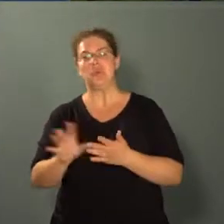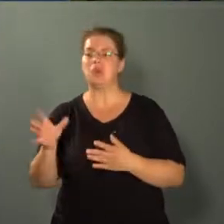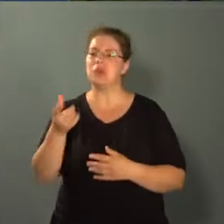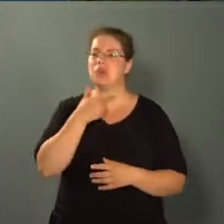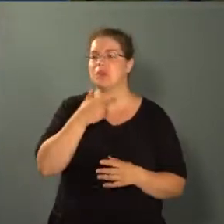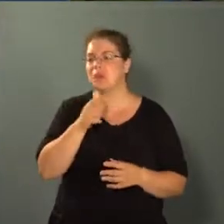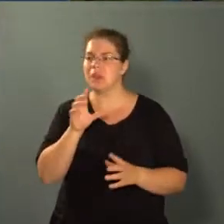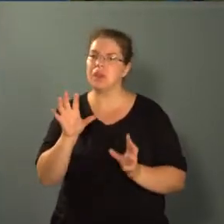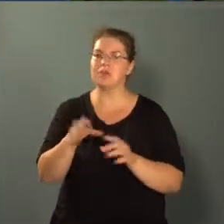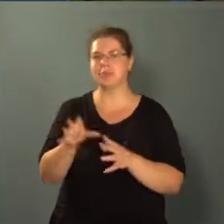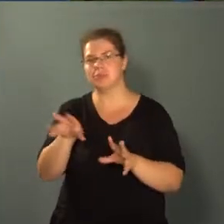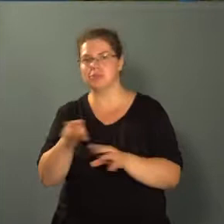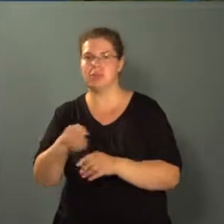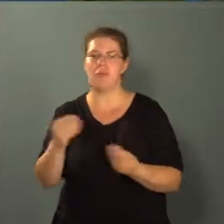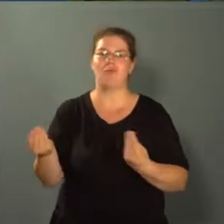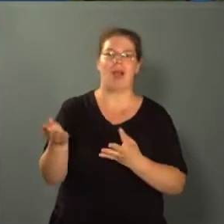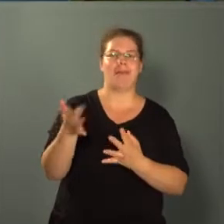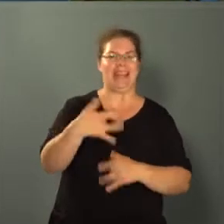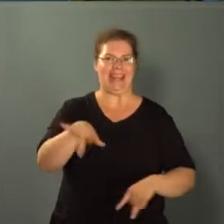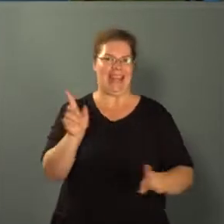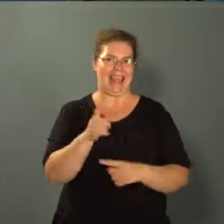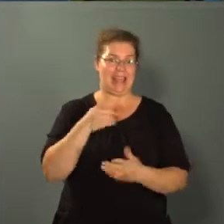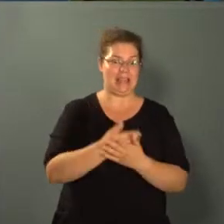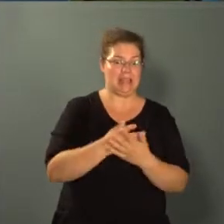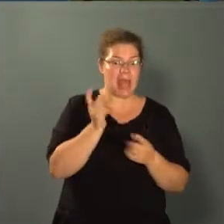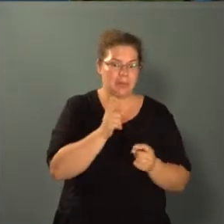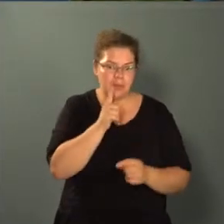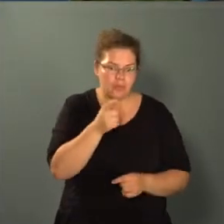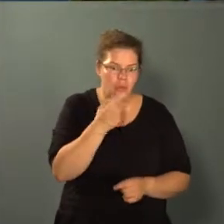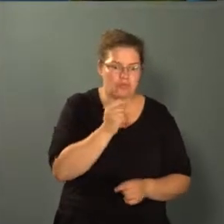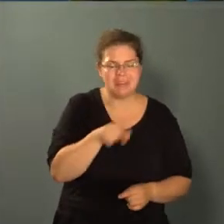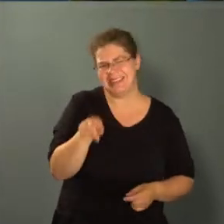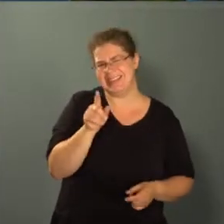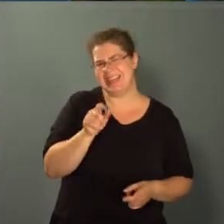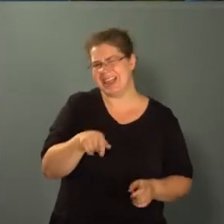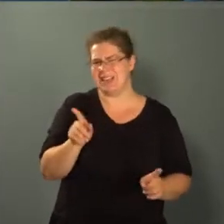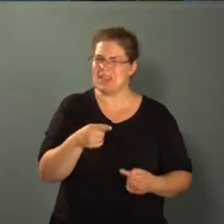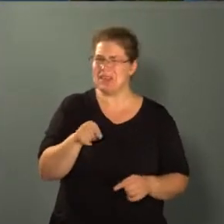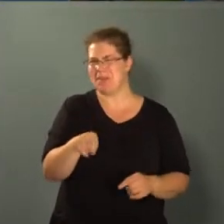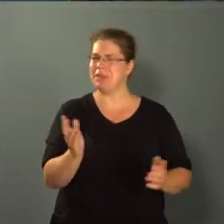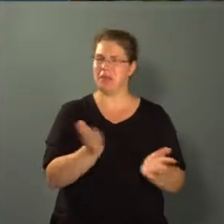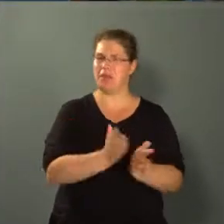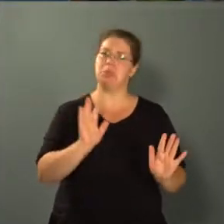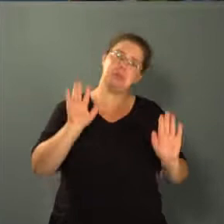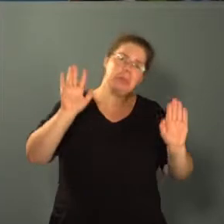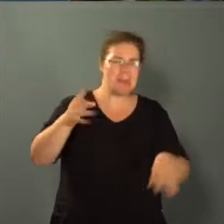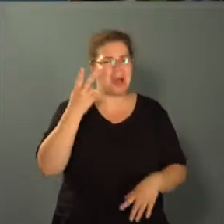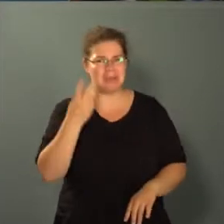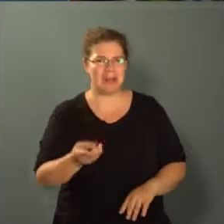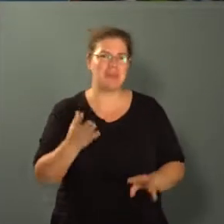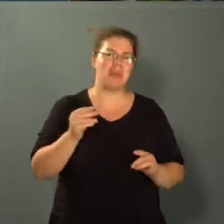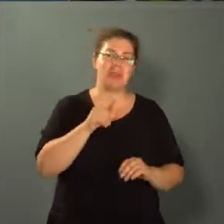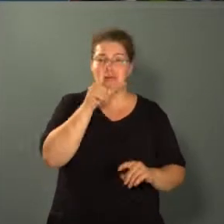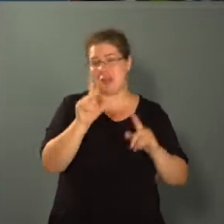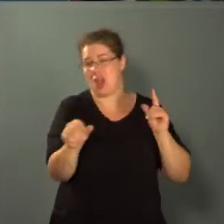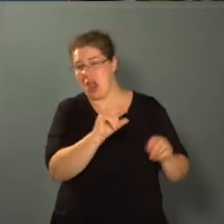hogy azért valami térzenem új legyen. Hát remélem, hogy fog tetszeni, bár ez a zene szerintem nem ide való, de majd meglátjuk, mennyien